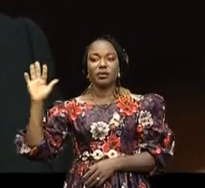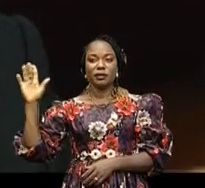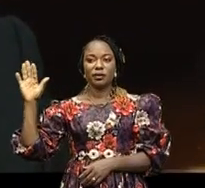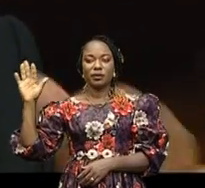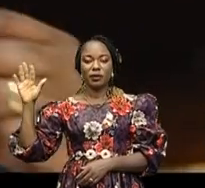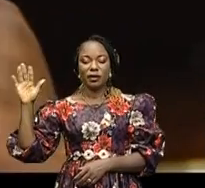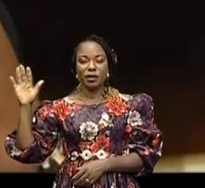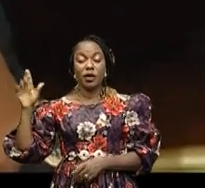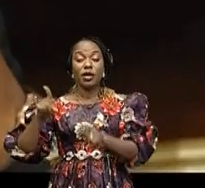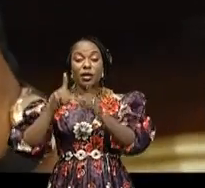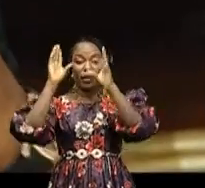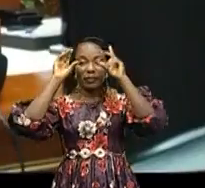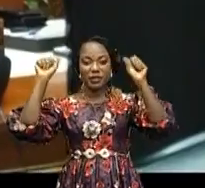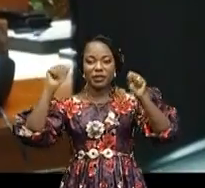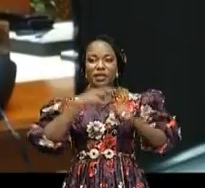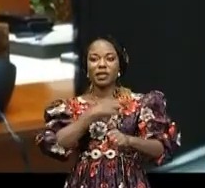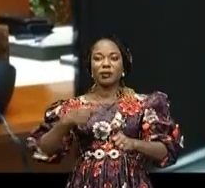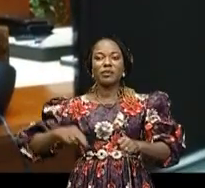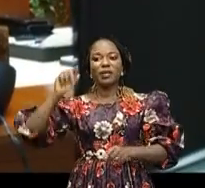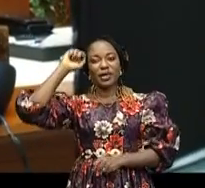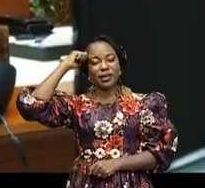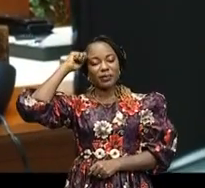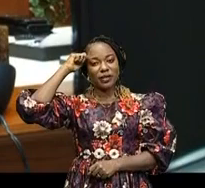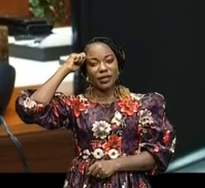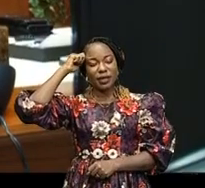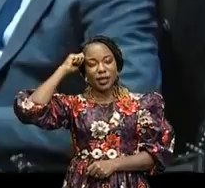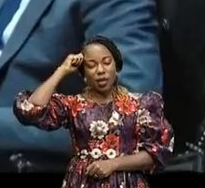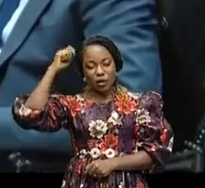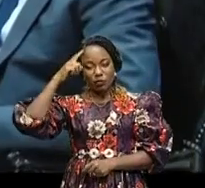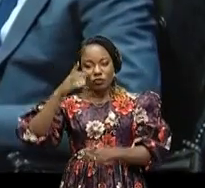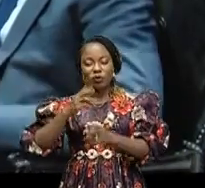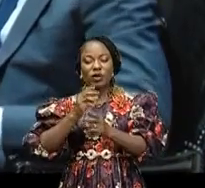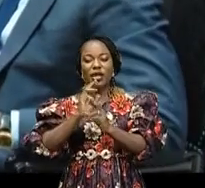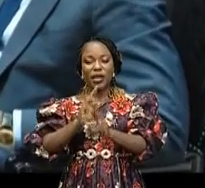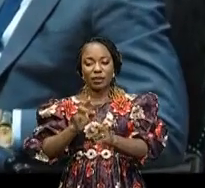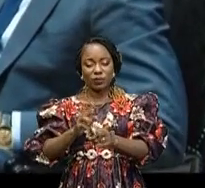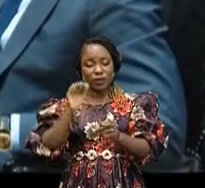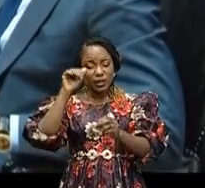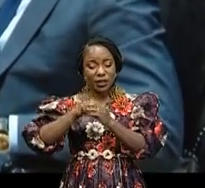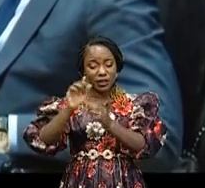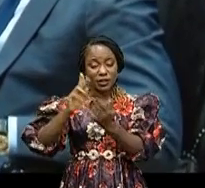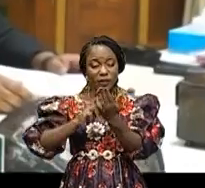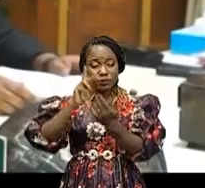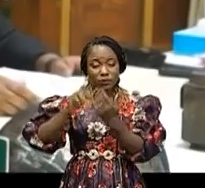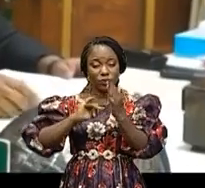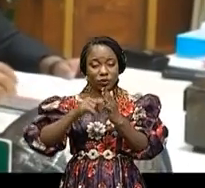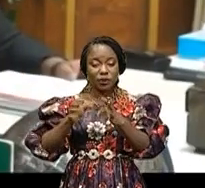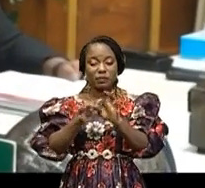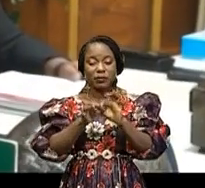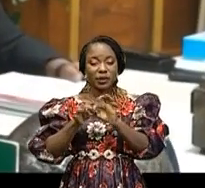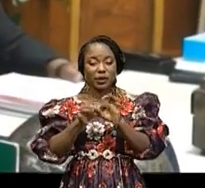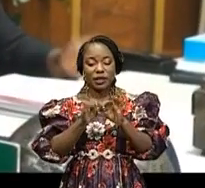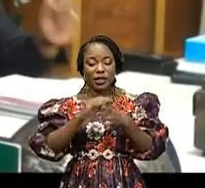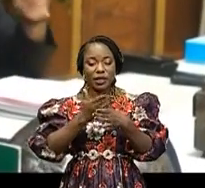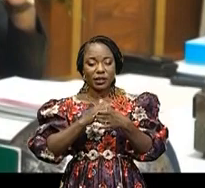Kinshasa, le président de la République a rappelé qu'elle atteint des résultats assignés à ce projet, fruit du partenariat entre